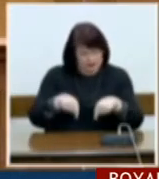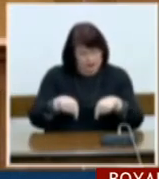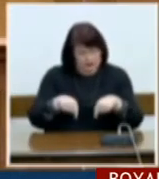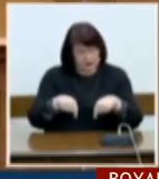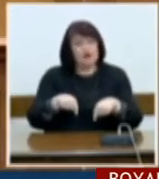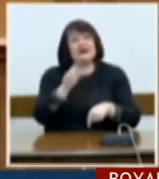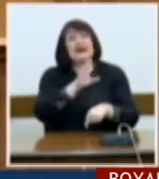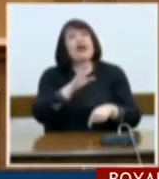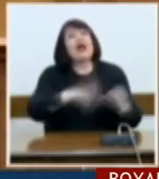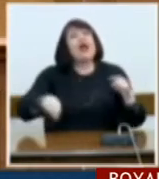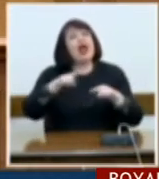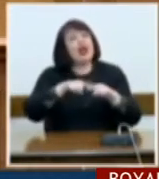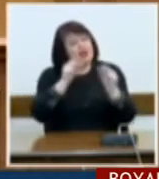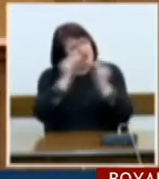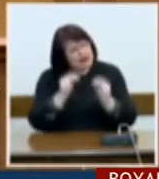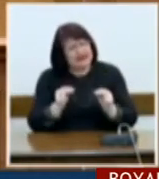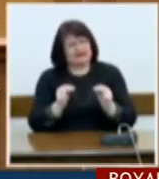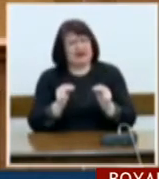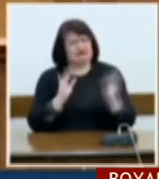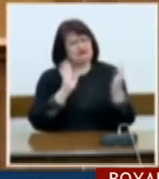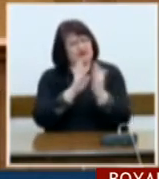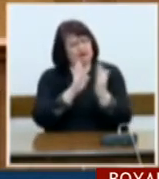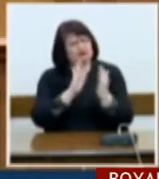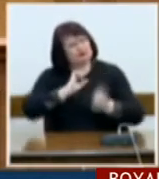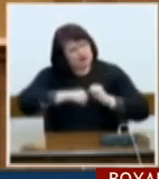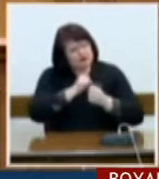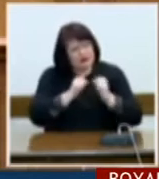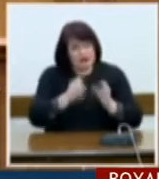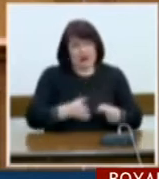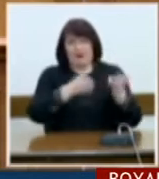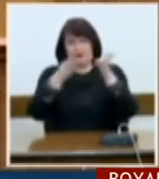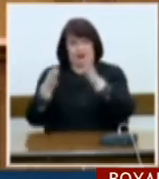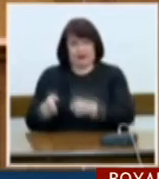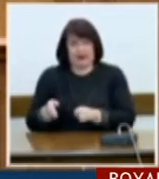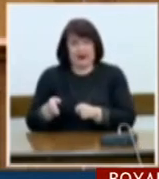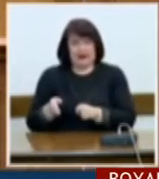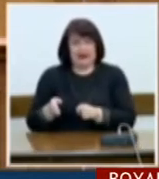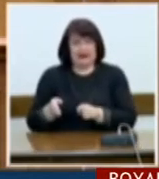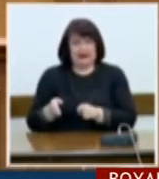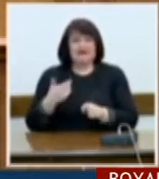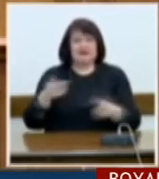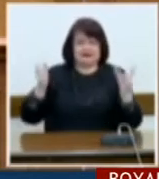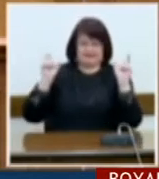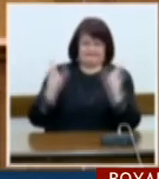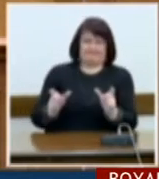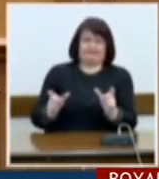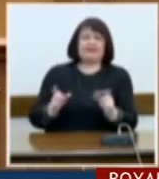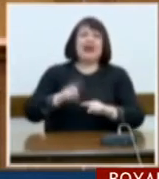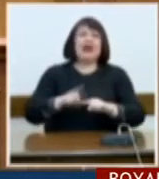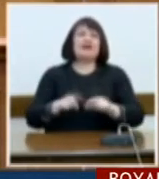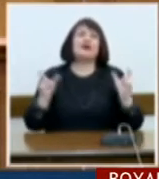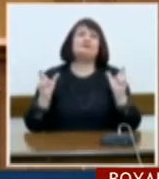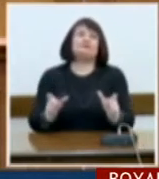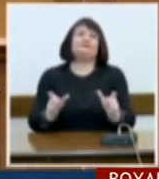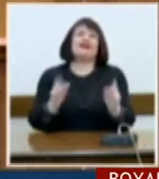και αποτελεσματικά. Και από την άλλη, διότι αυτή η εθνική άμυνα απέναντι στο διεθνές